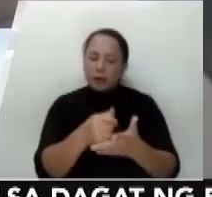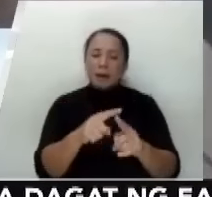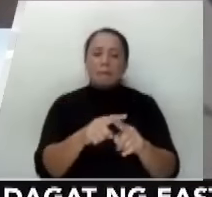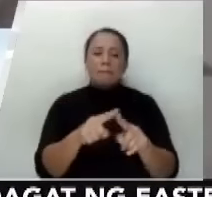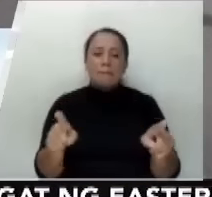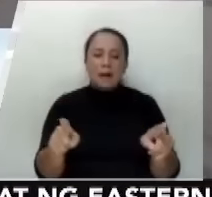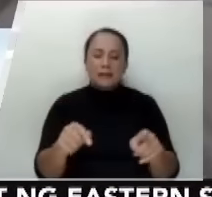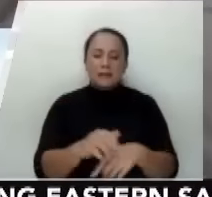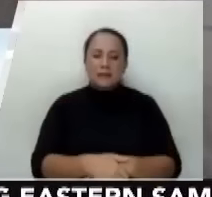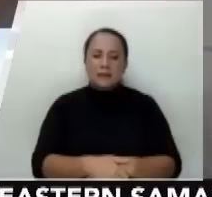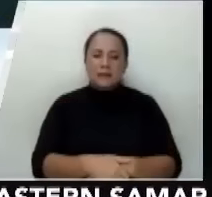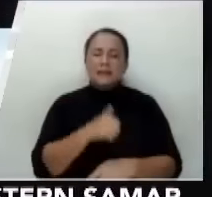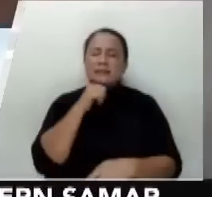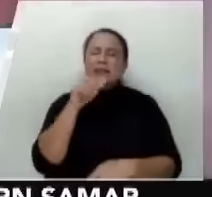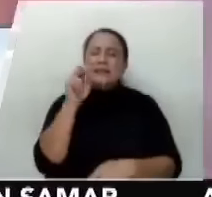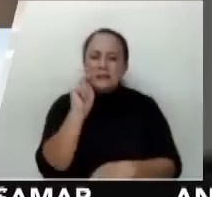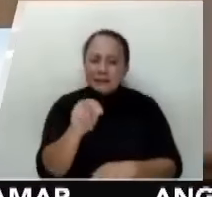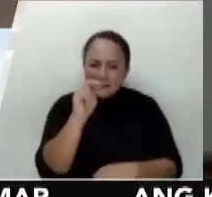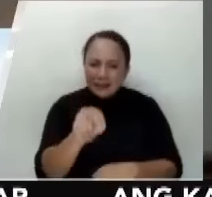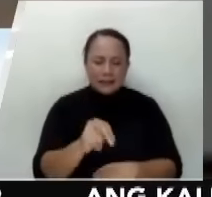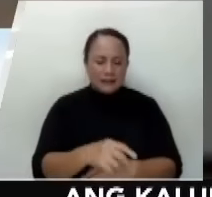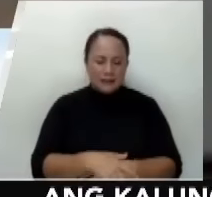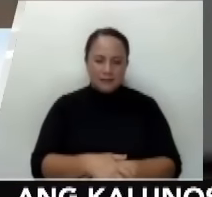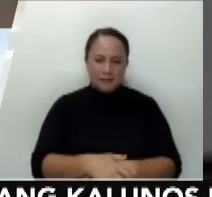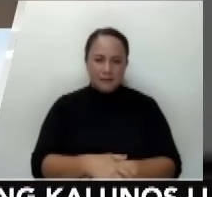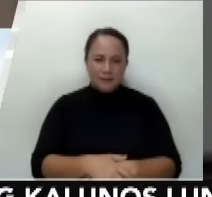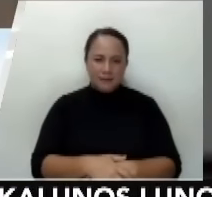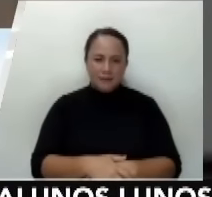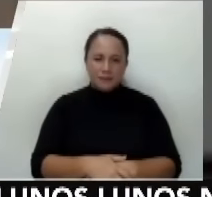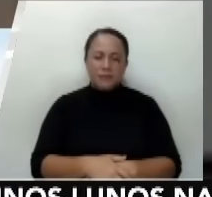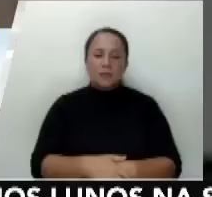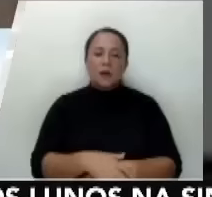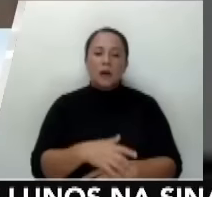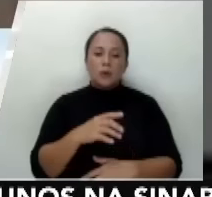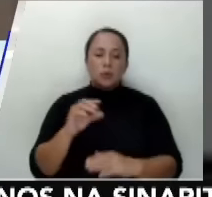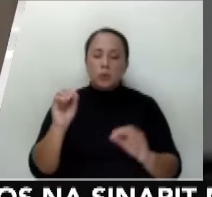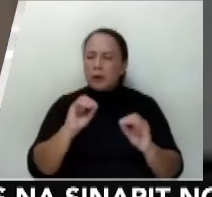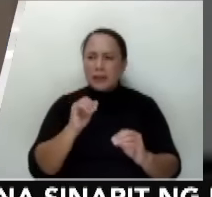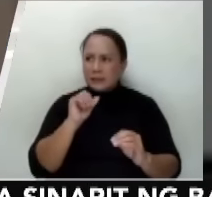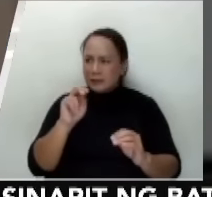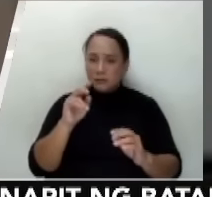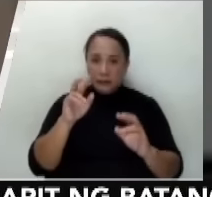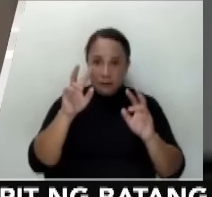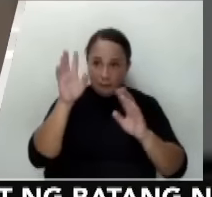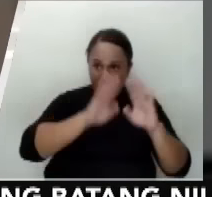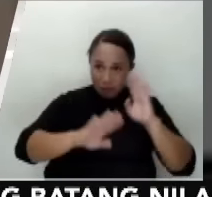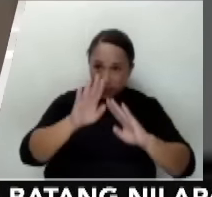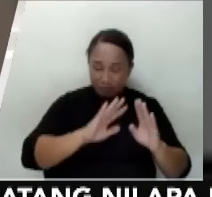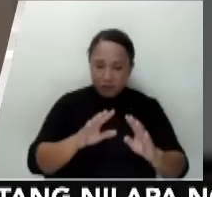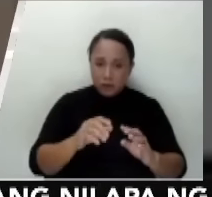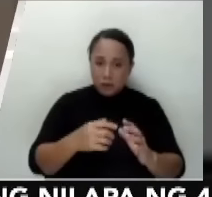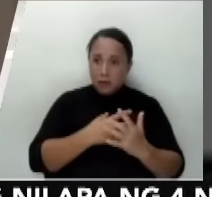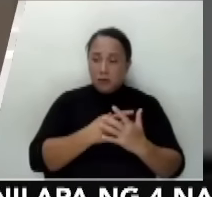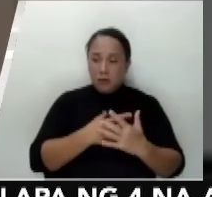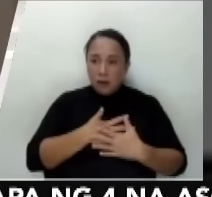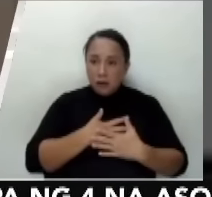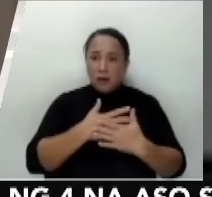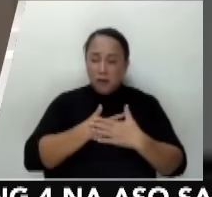niya kailangan ng medic noon. Yun lang yun. No medical issues, hindi po ako inatake ng hika, wala po akong